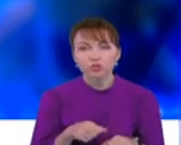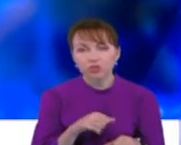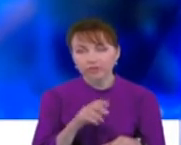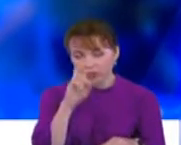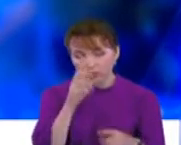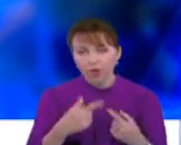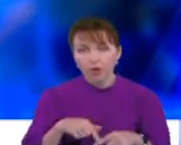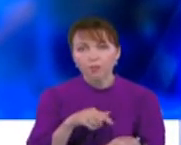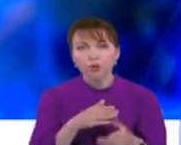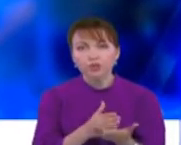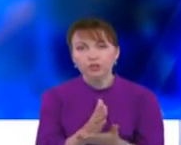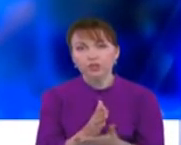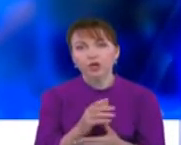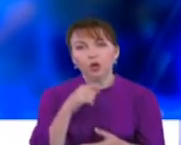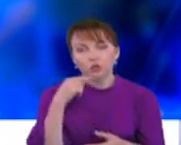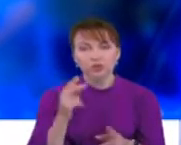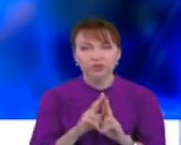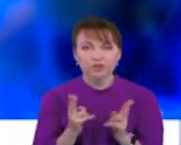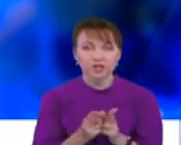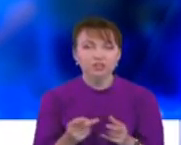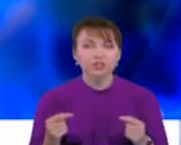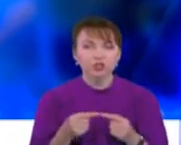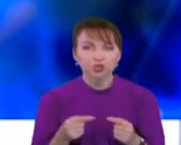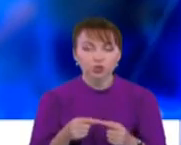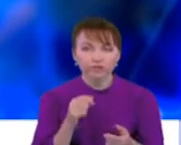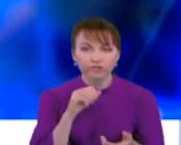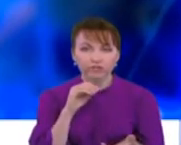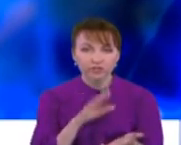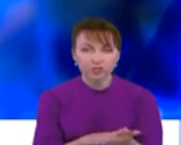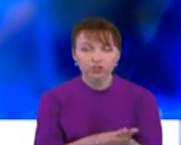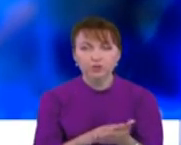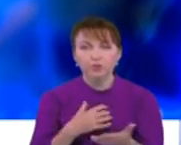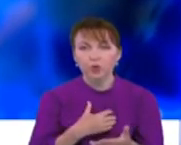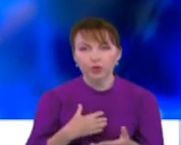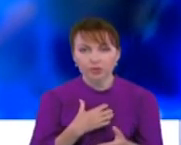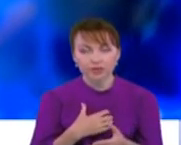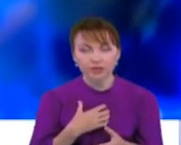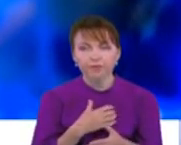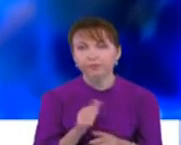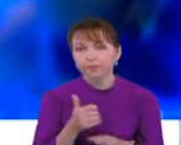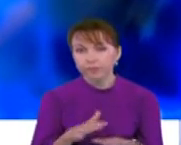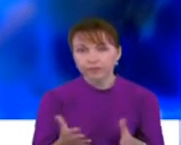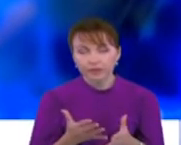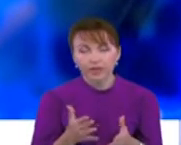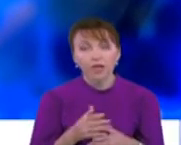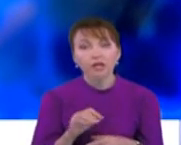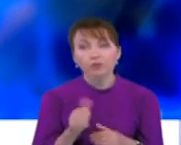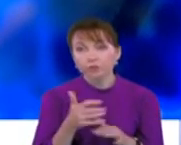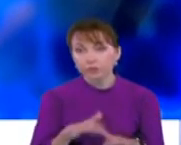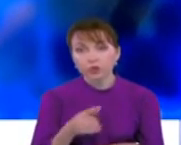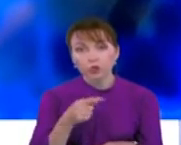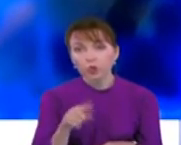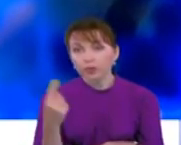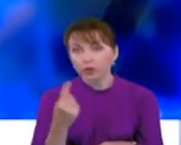галузі військово-морської діяльності». І там чітко визначені пріоритети, і в цій ситуації пріоритетом номер